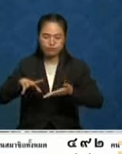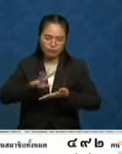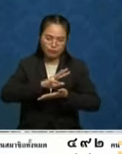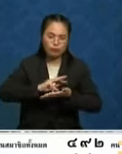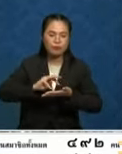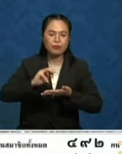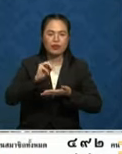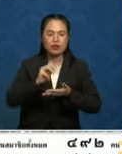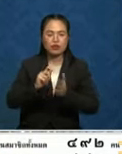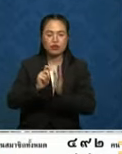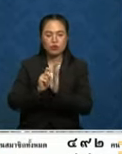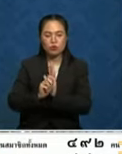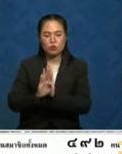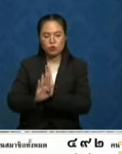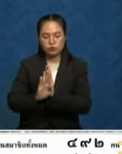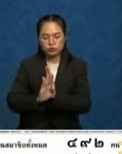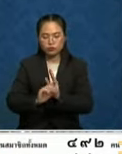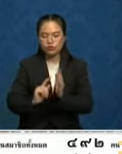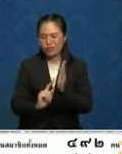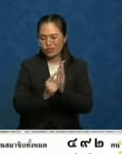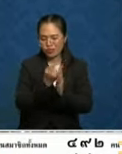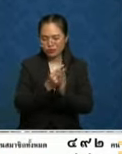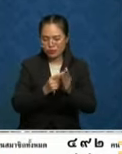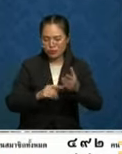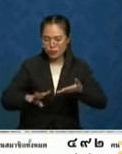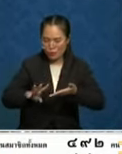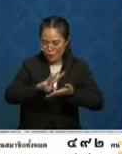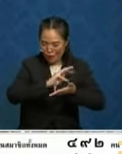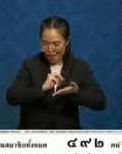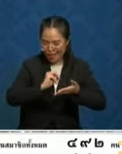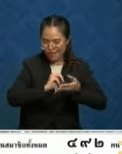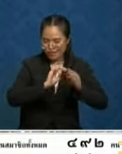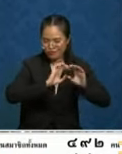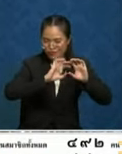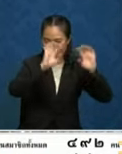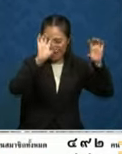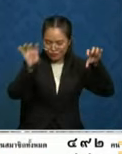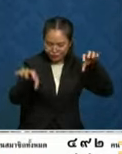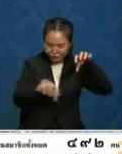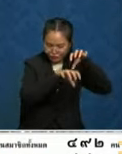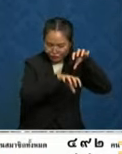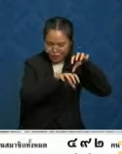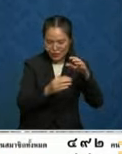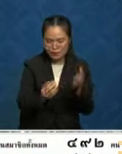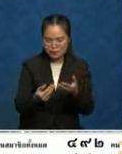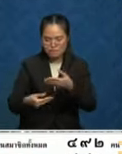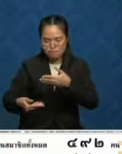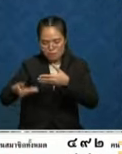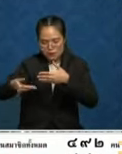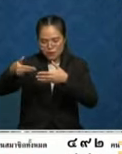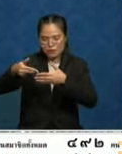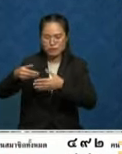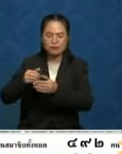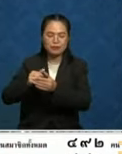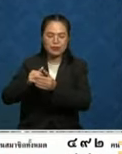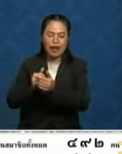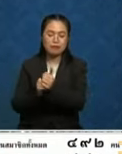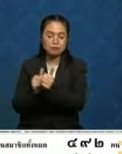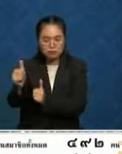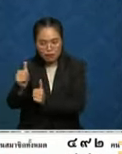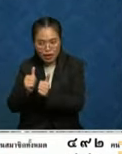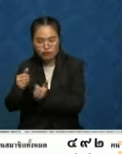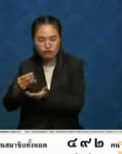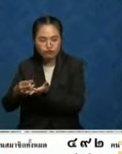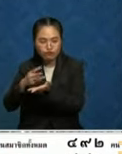มหาวิทยาลัยของรัฐในประเทศไทยให้มีขีดความสามารถในการแข่งขันด้านวิชาการเพื่อ